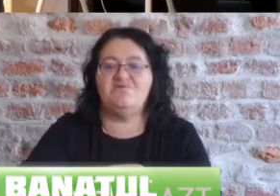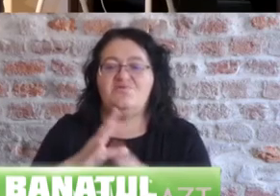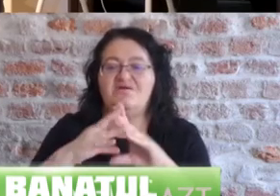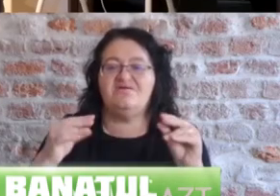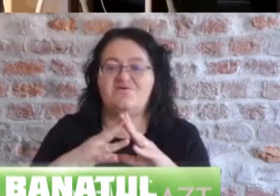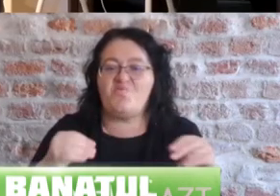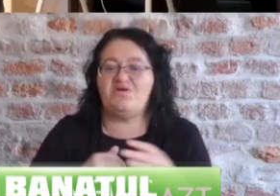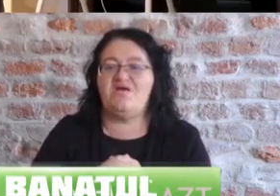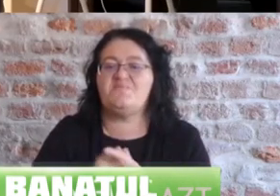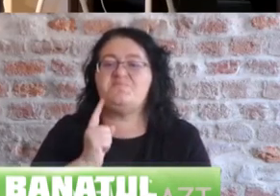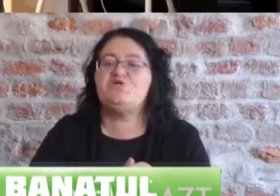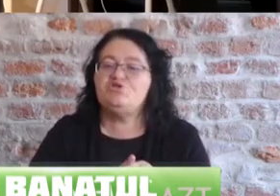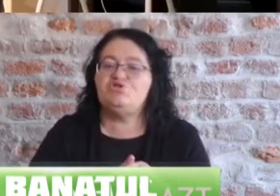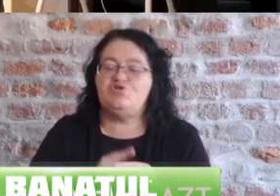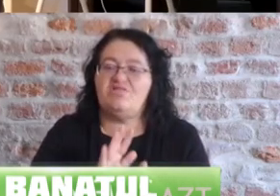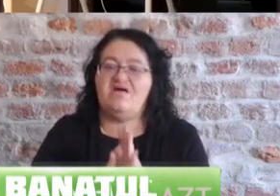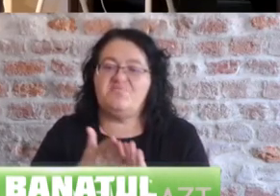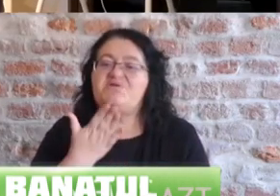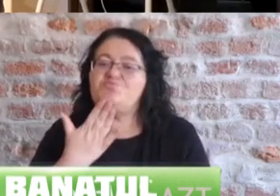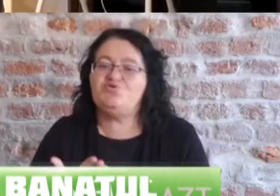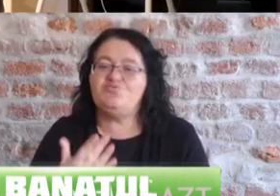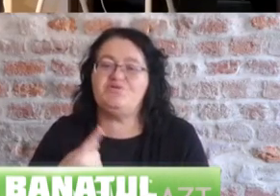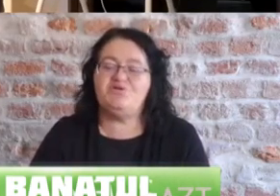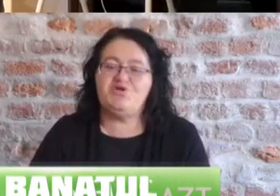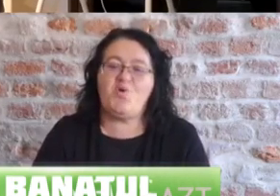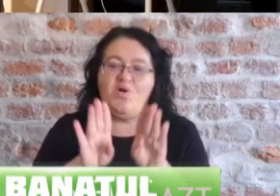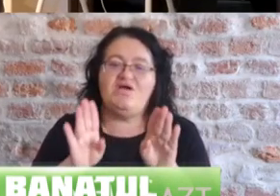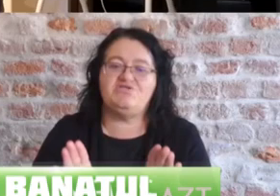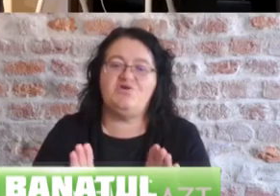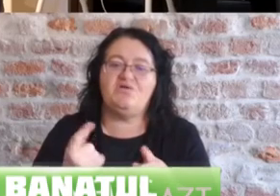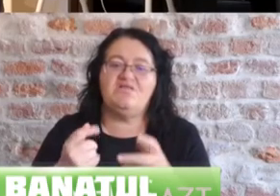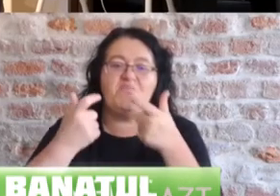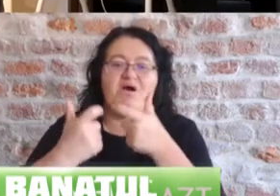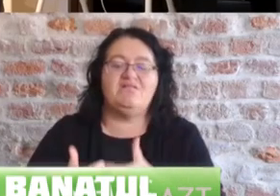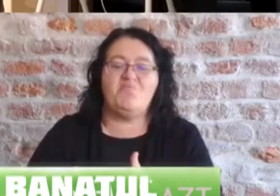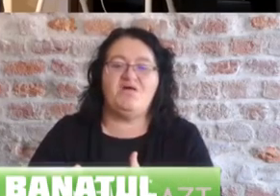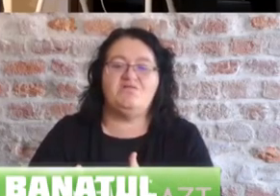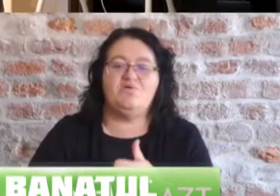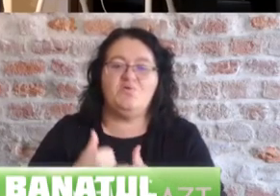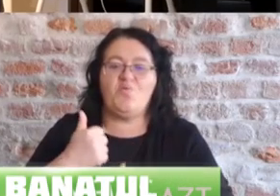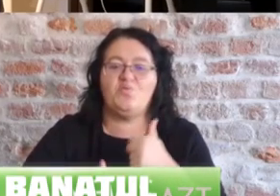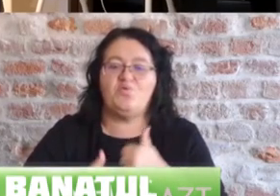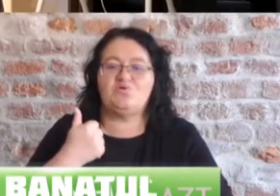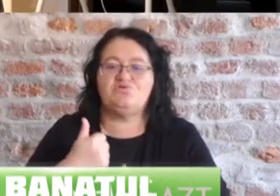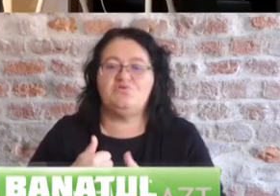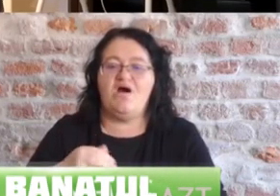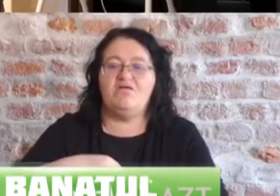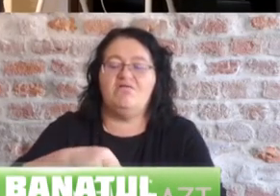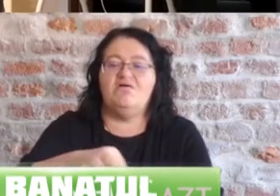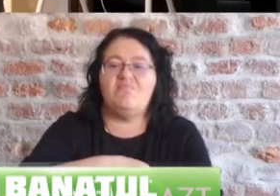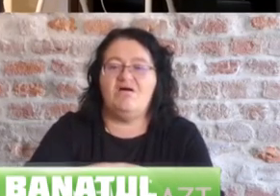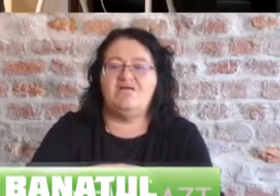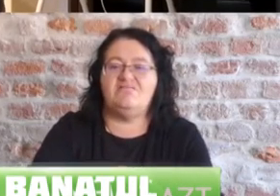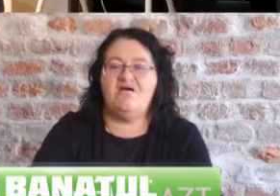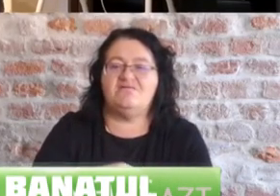România. Și închei mulțumindu-le și colegelor mele din Departamentul Concursuri al Ordinului Arhitecților